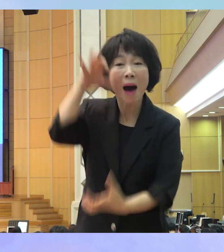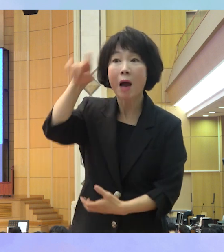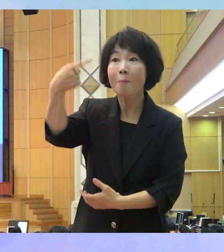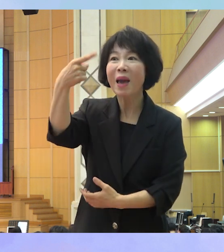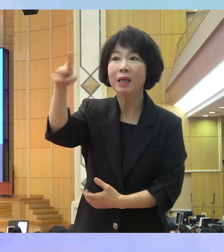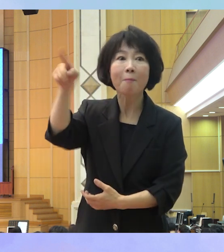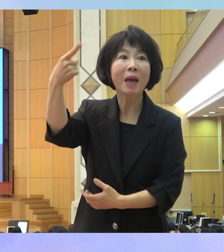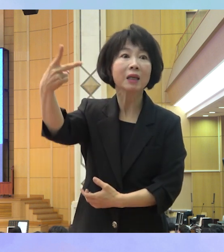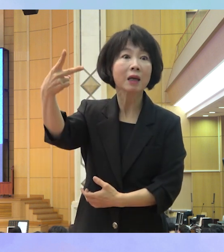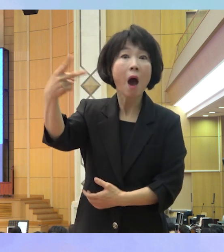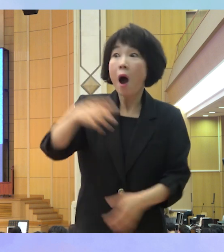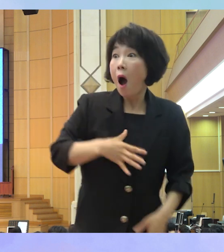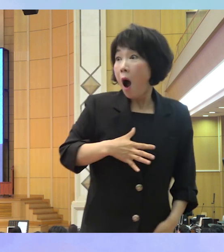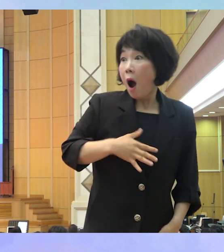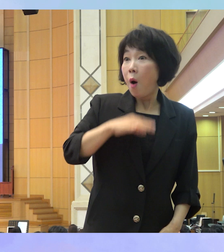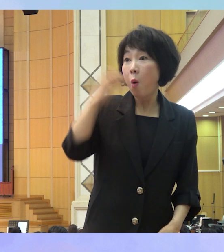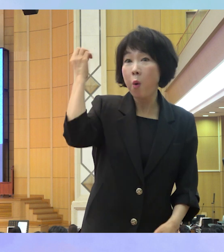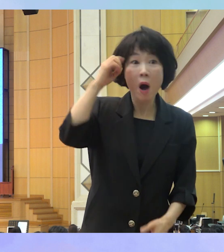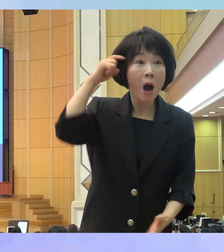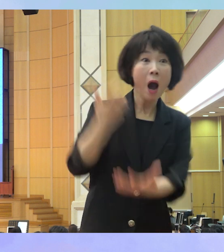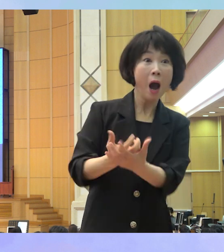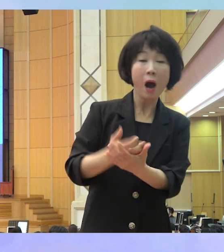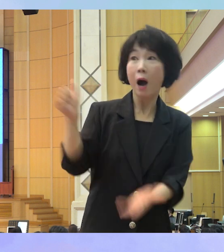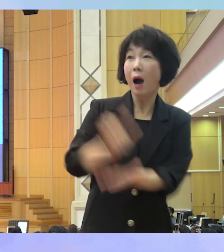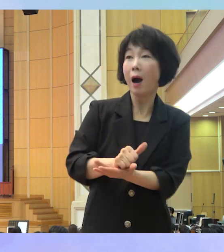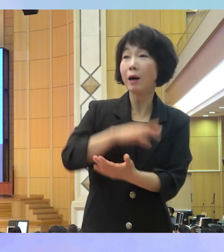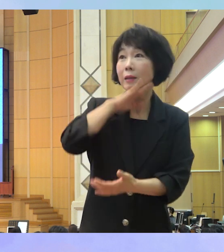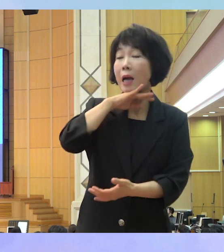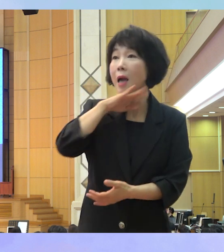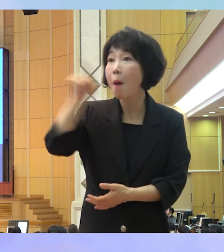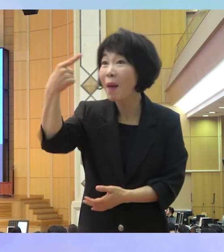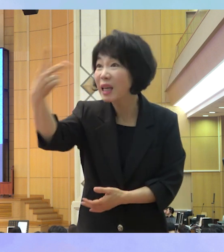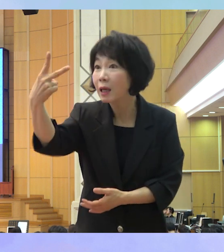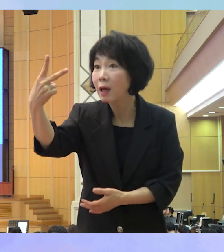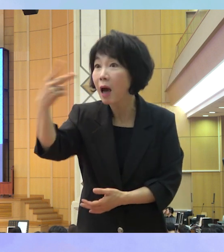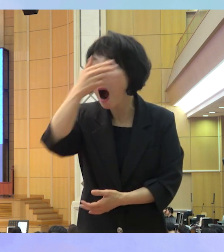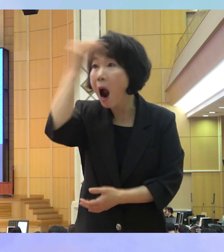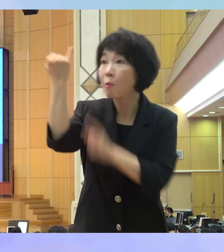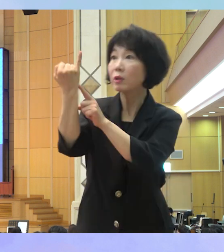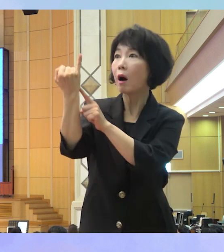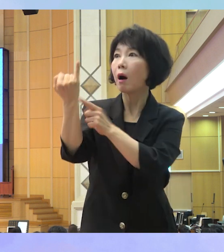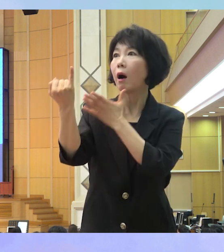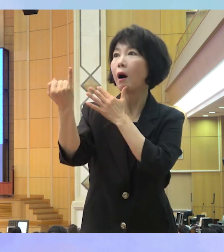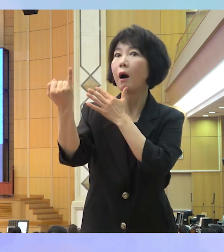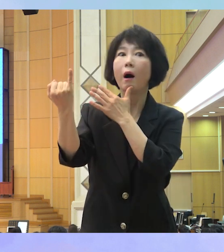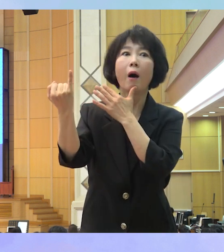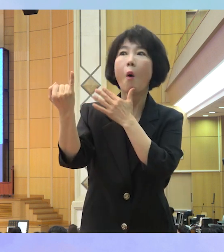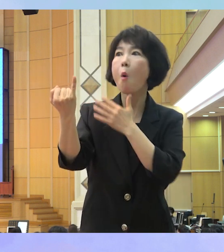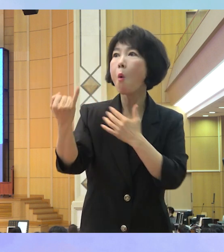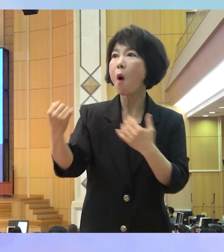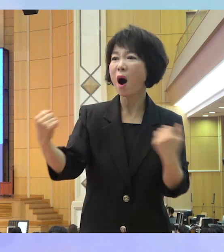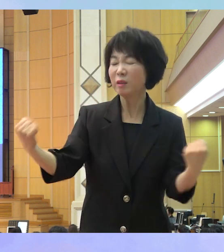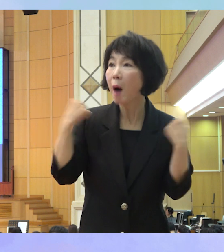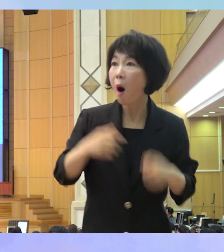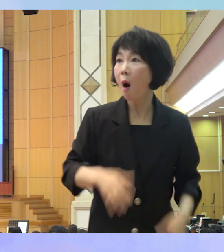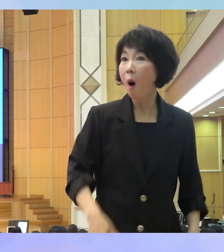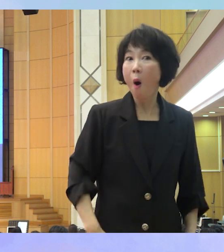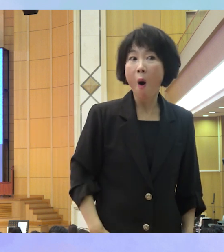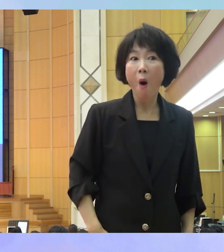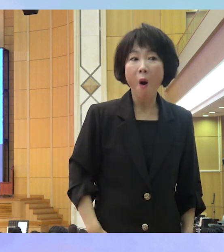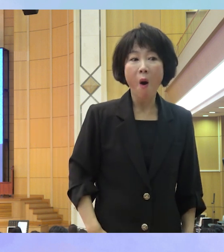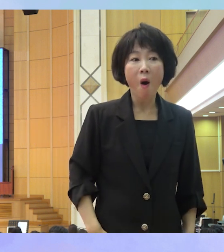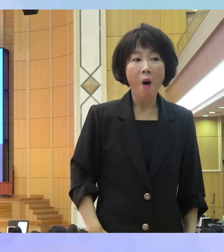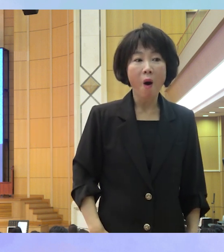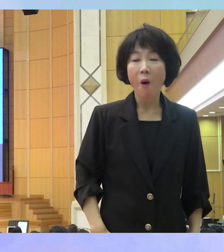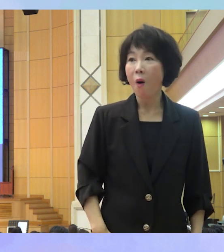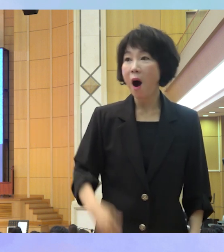103세 되는 할머니야. 103세 되는 할머니인데 그 할머니가 이렇게 문지방에 앉아가지고